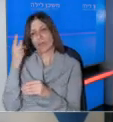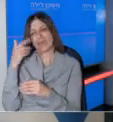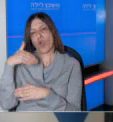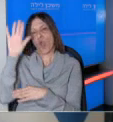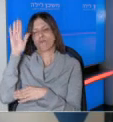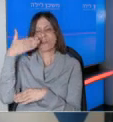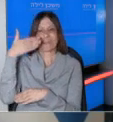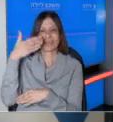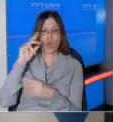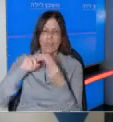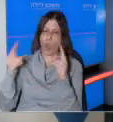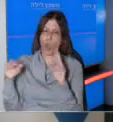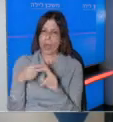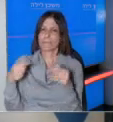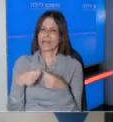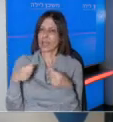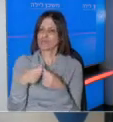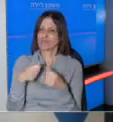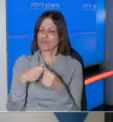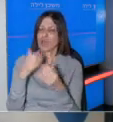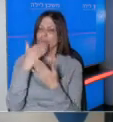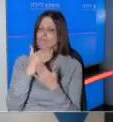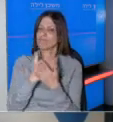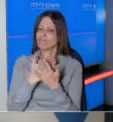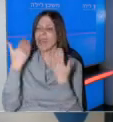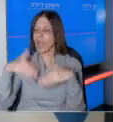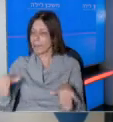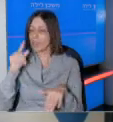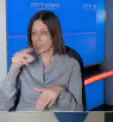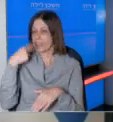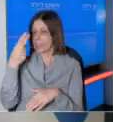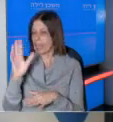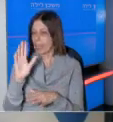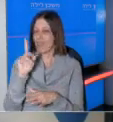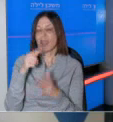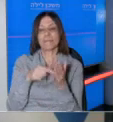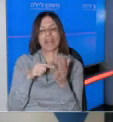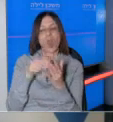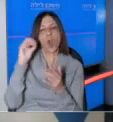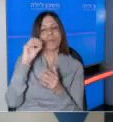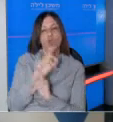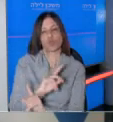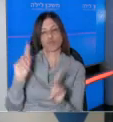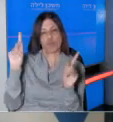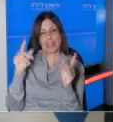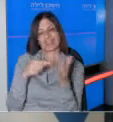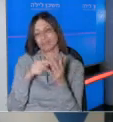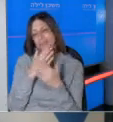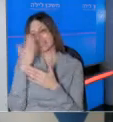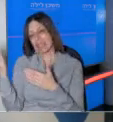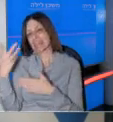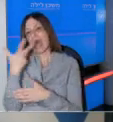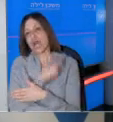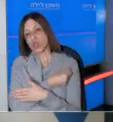מדינות העולם. לגבי הנחיות והגבלות, הן תגענה. אבל בגלל שהאומיקרון הוא שונה, כי מצד אחד